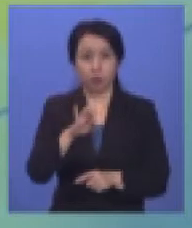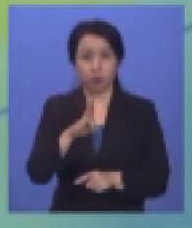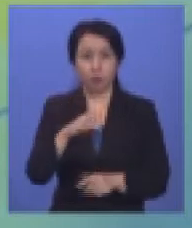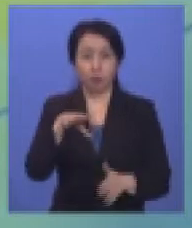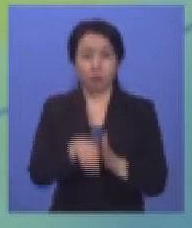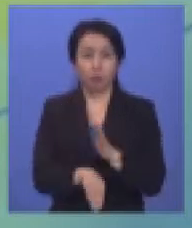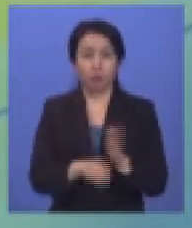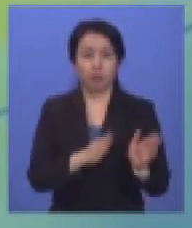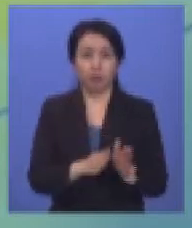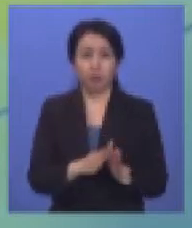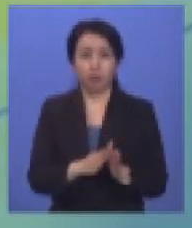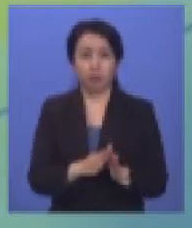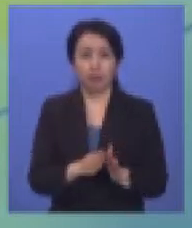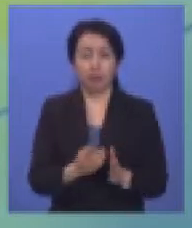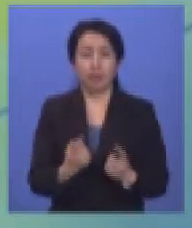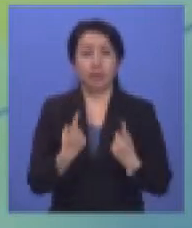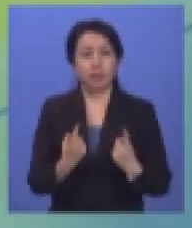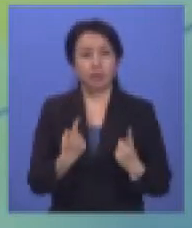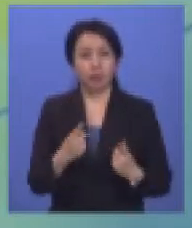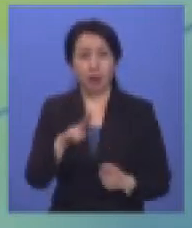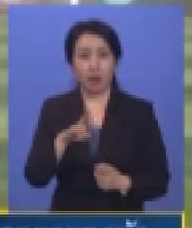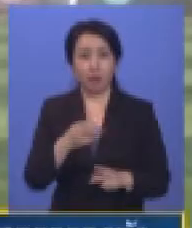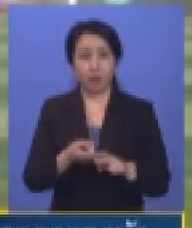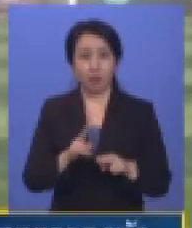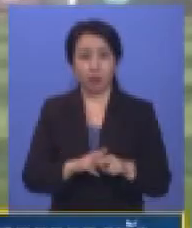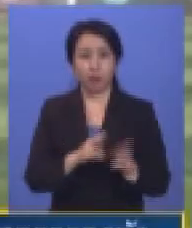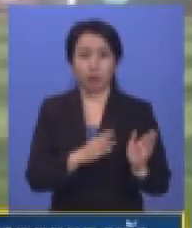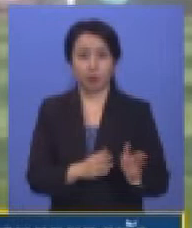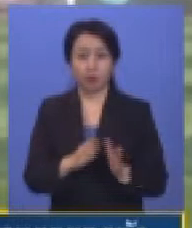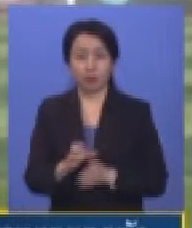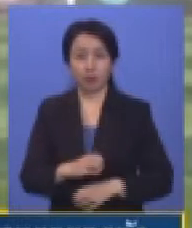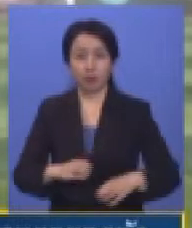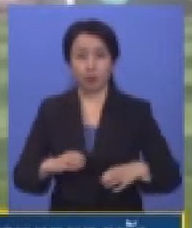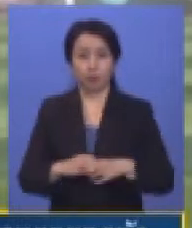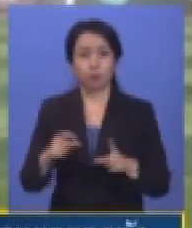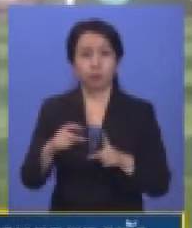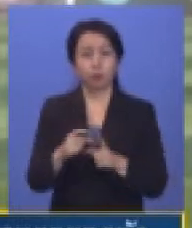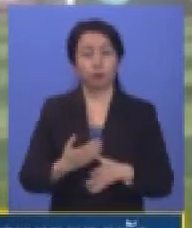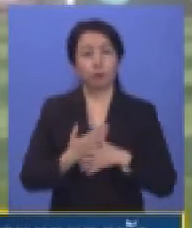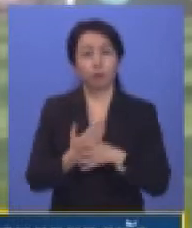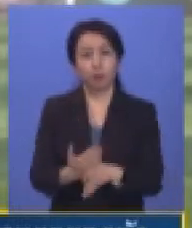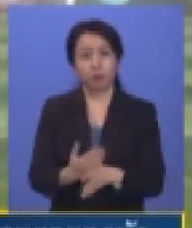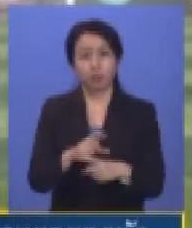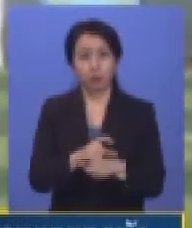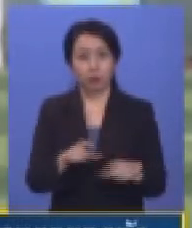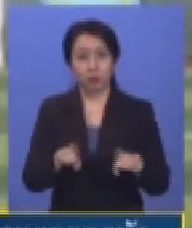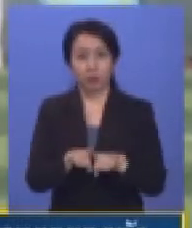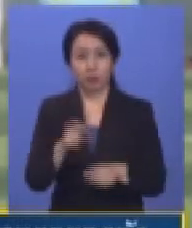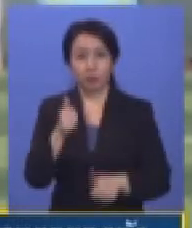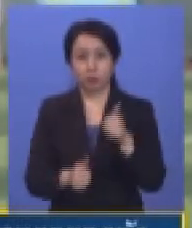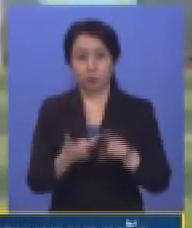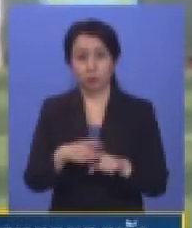пополнился рядом небезызвестных легионеров которые укрепили ряды нашей команды к слову поддержка болельщиков тоже зачастую